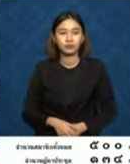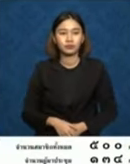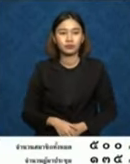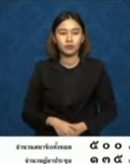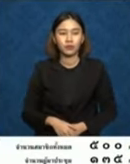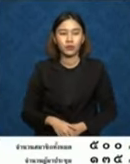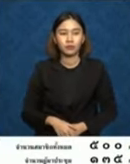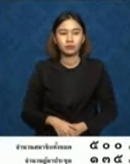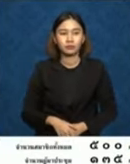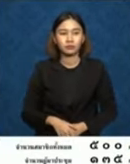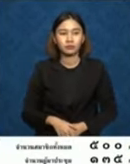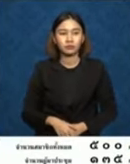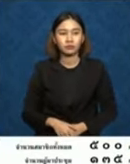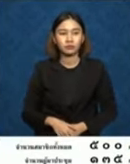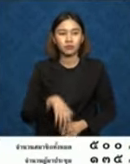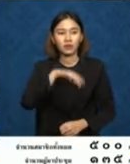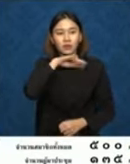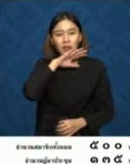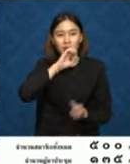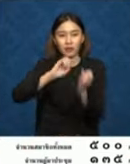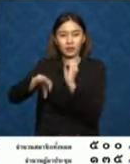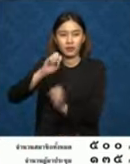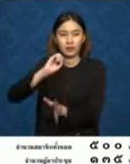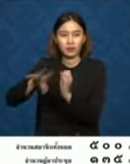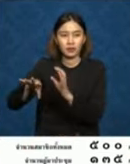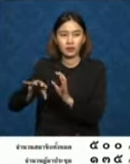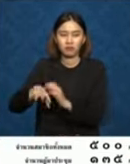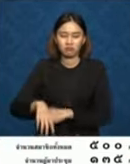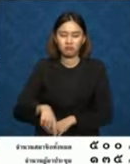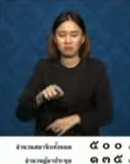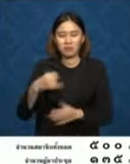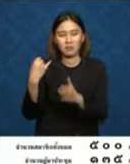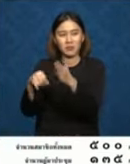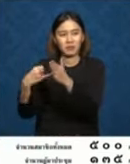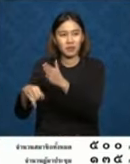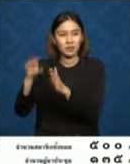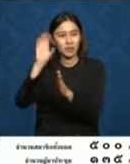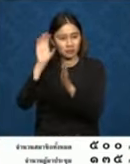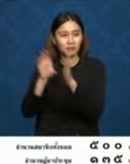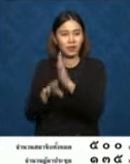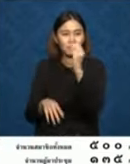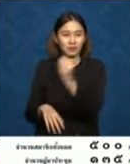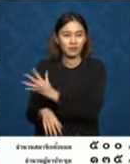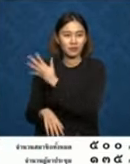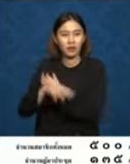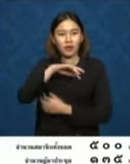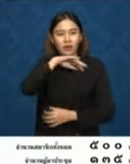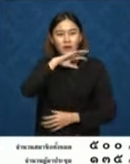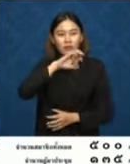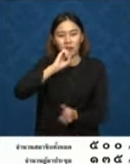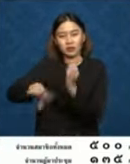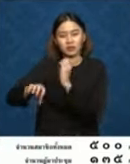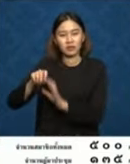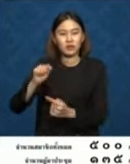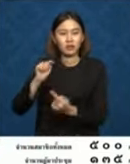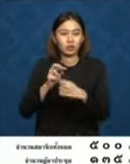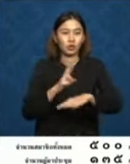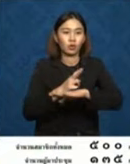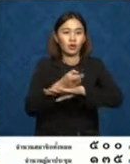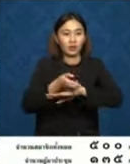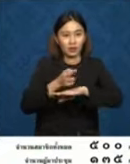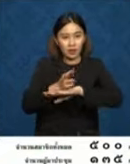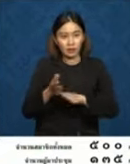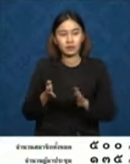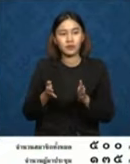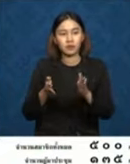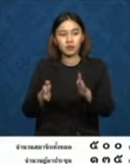นะครับการทิ้งขยะนะครับที่ไม่ถูกที่นะครับรูปกลับมาก็ได้นะครับเป็นการทิ้งขยะที่ไม่ถูกที่ที่เคหะรามนะครับรามคำ